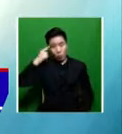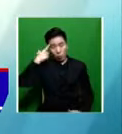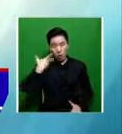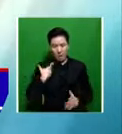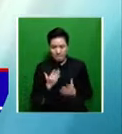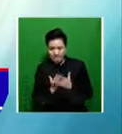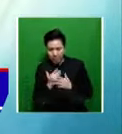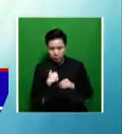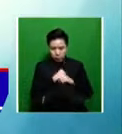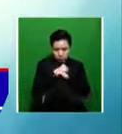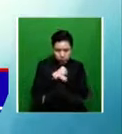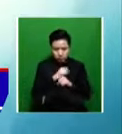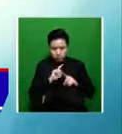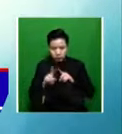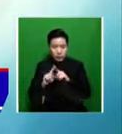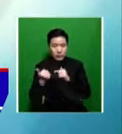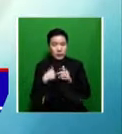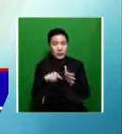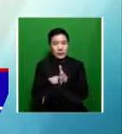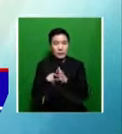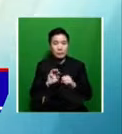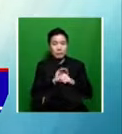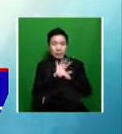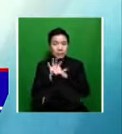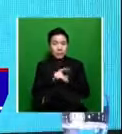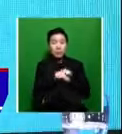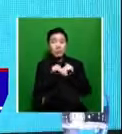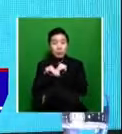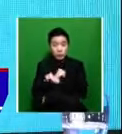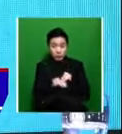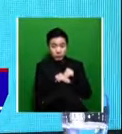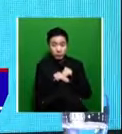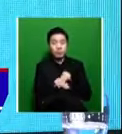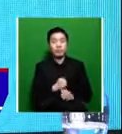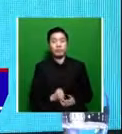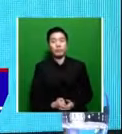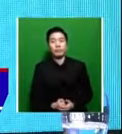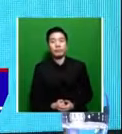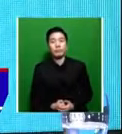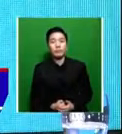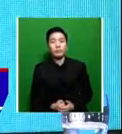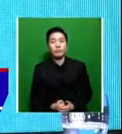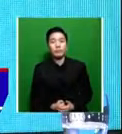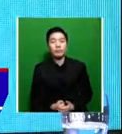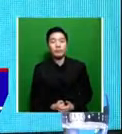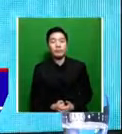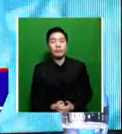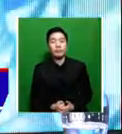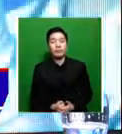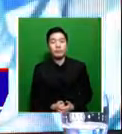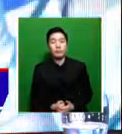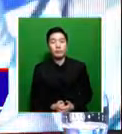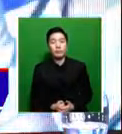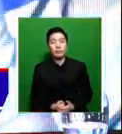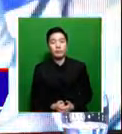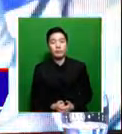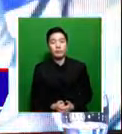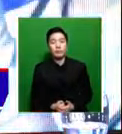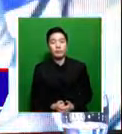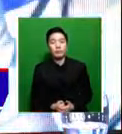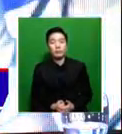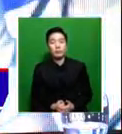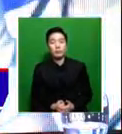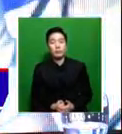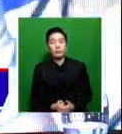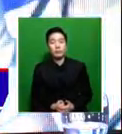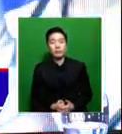อดปลอดภัยจากการติดเชื้อไวรัสโควิดนะครับเมื่อมาถึงปัจจุบันนี้นะครับเร